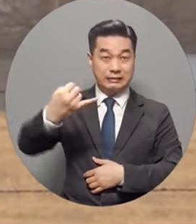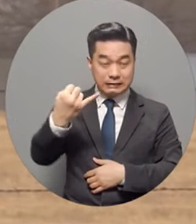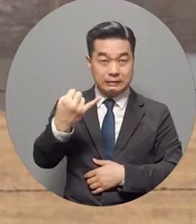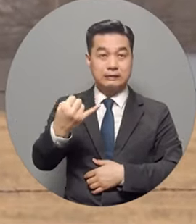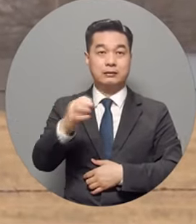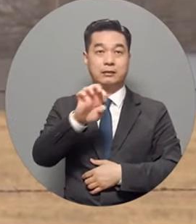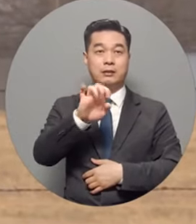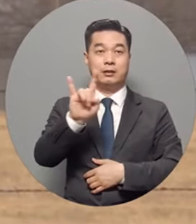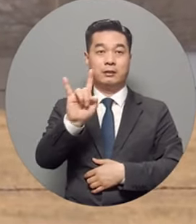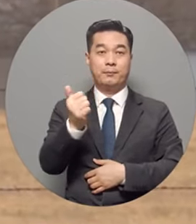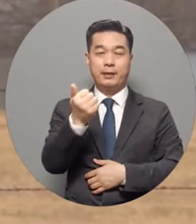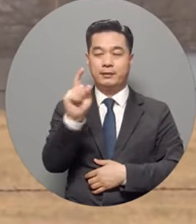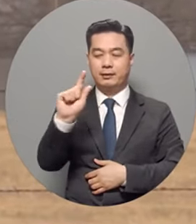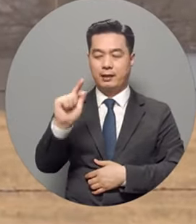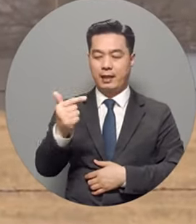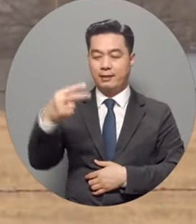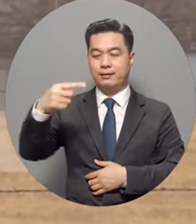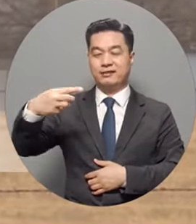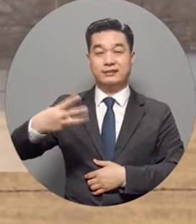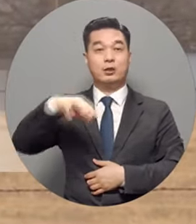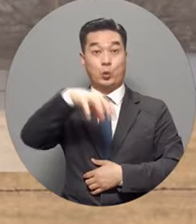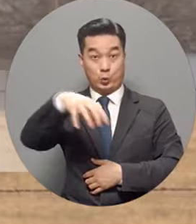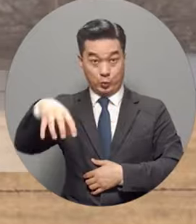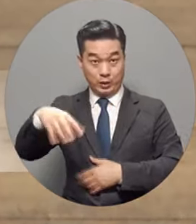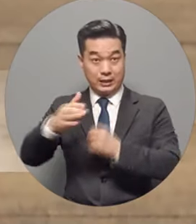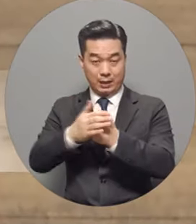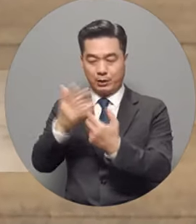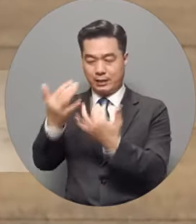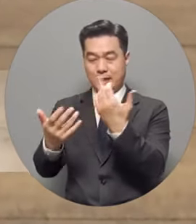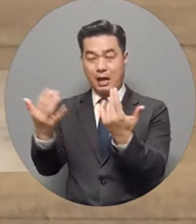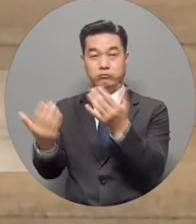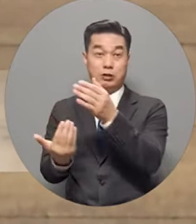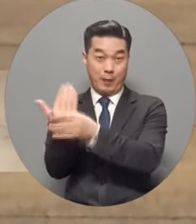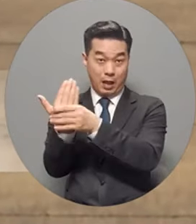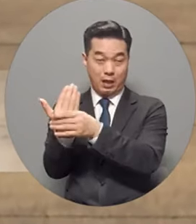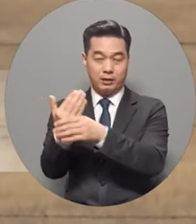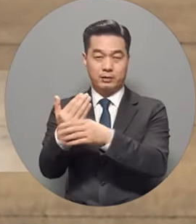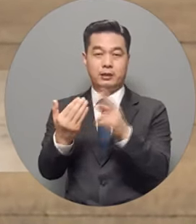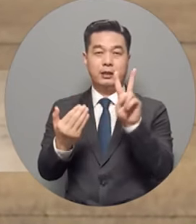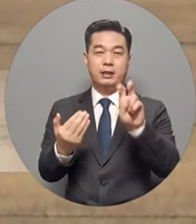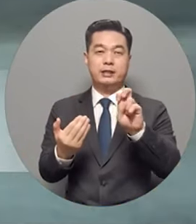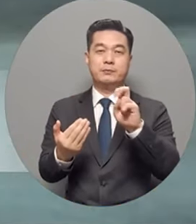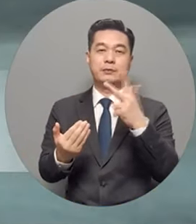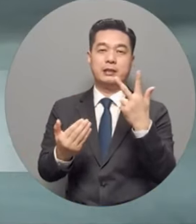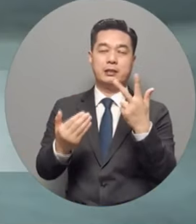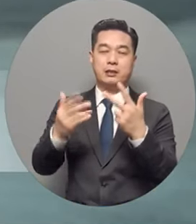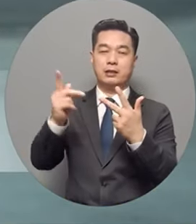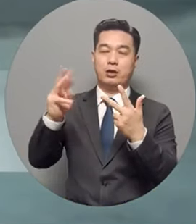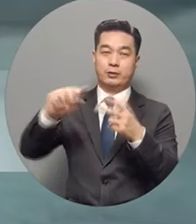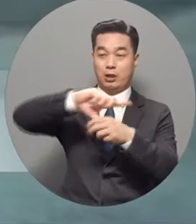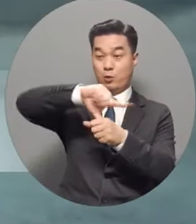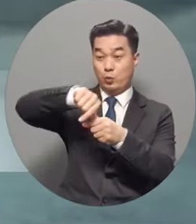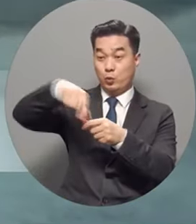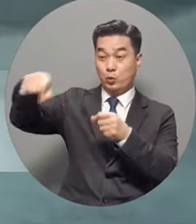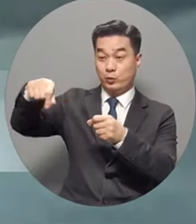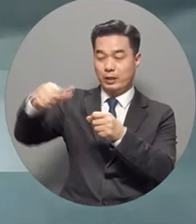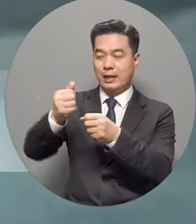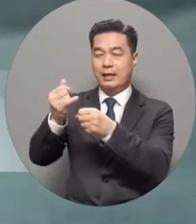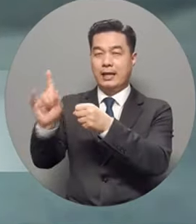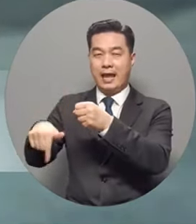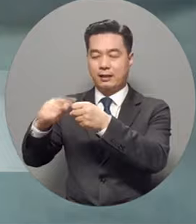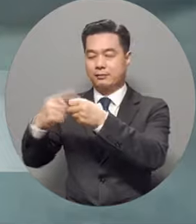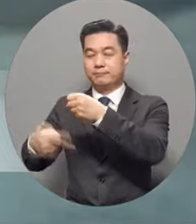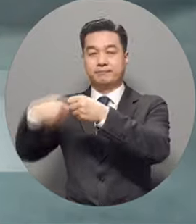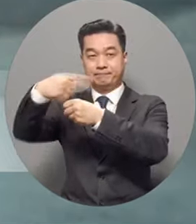대피령이 내려졌습니다 산불 바라 지점으로부터 불과 27km 떨어진 곳에는 핵무기 제조와 해체 작업을 하는